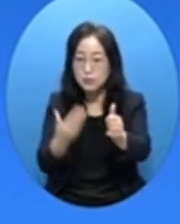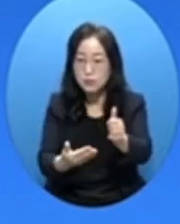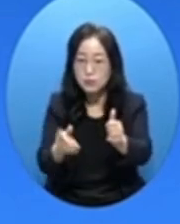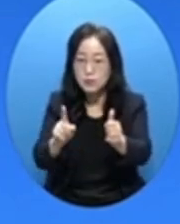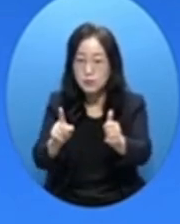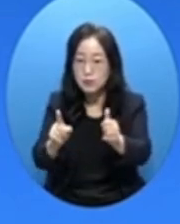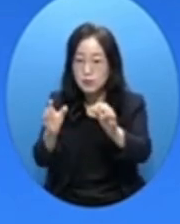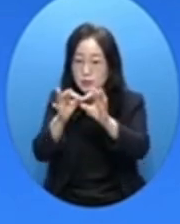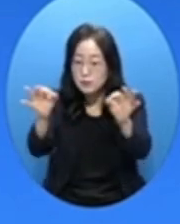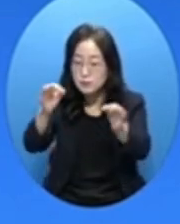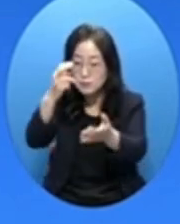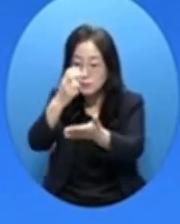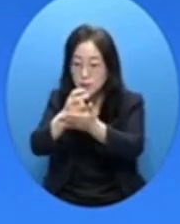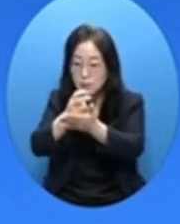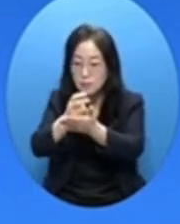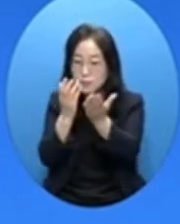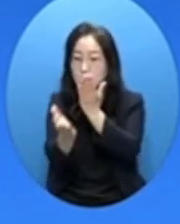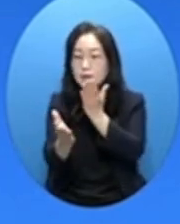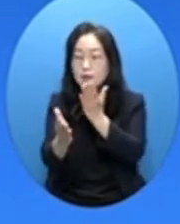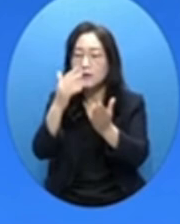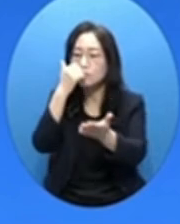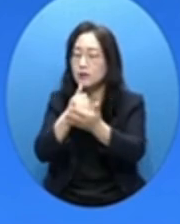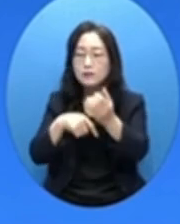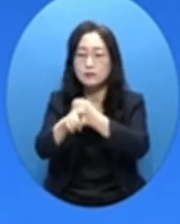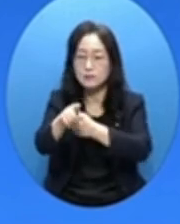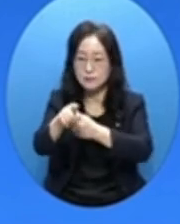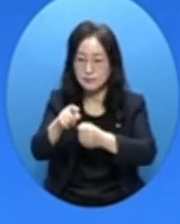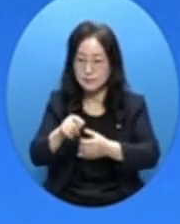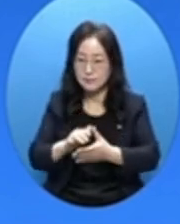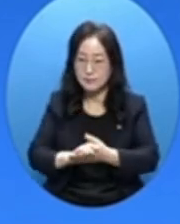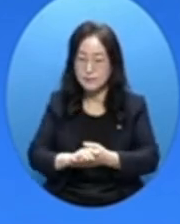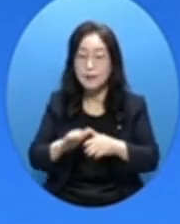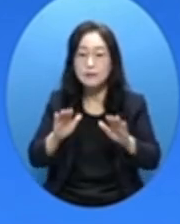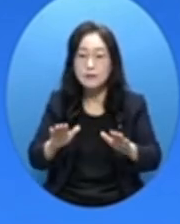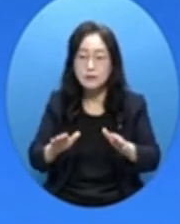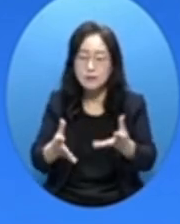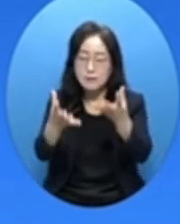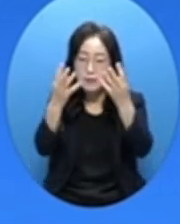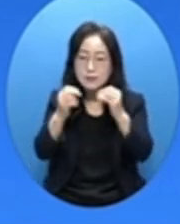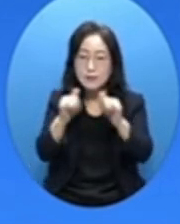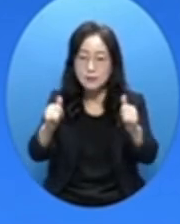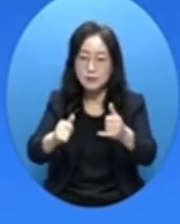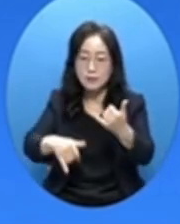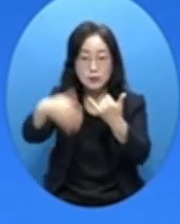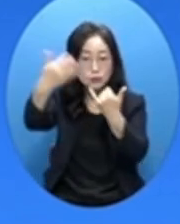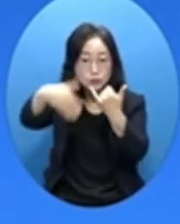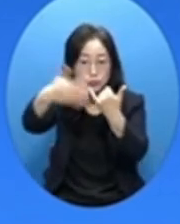십계명을 범하고 있는 것이고 죄를 짓는 것입니다. 오늘날